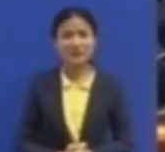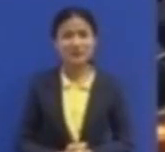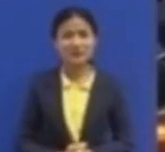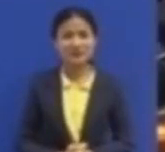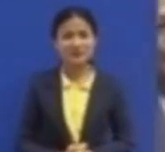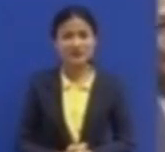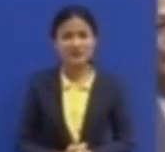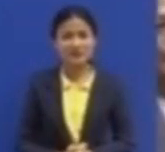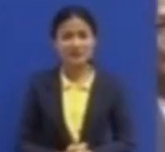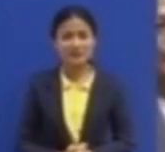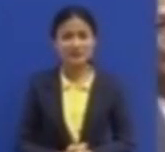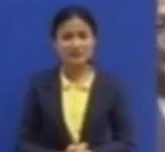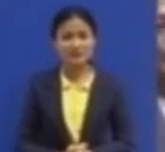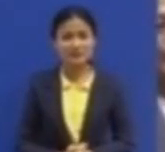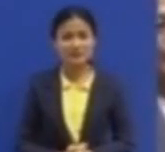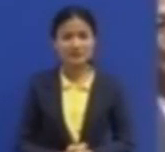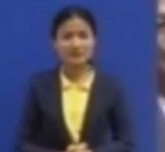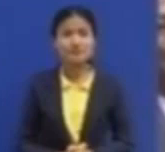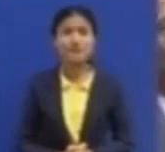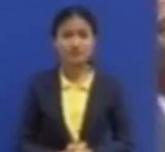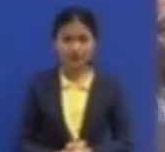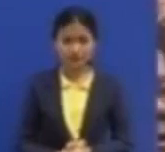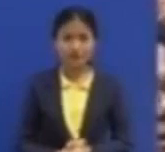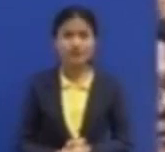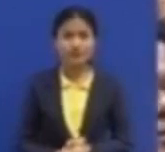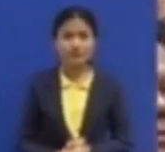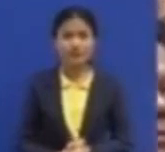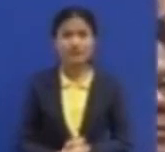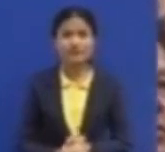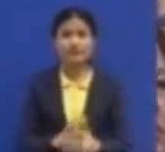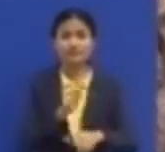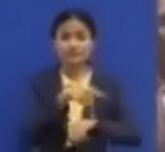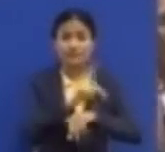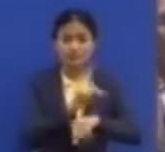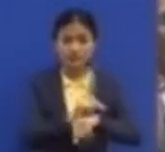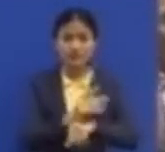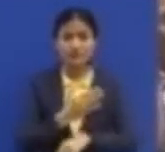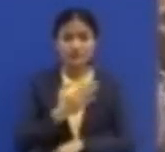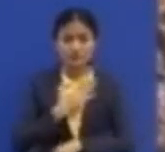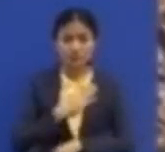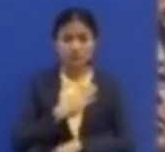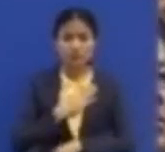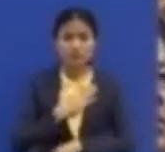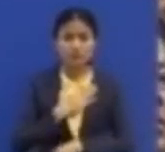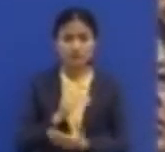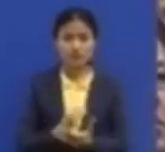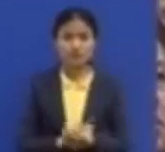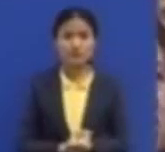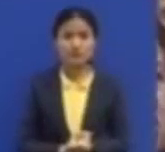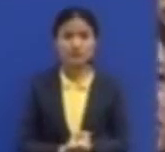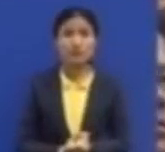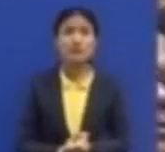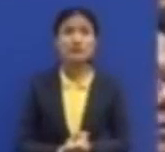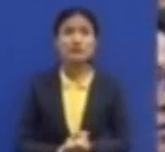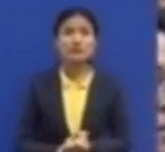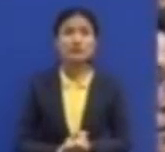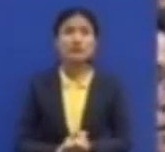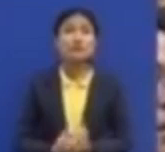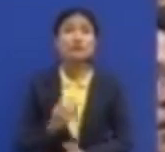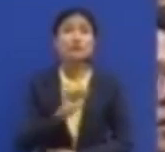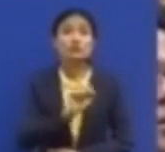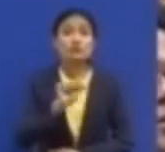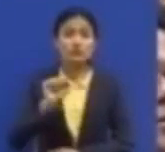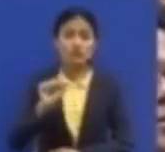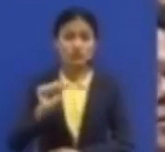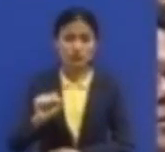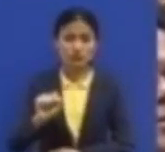ท่านประธานที่เคารพกระผมนายชนน่านสีแก้วสมาชิกสภาผู้แทนราษฎร